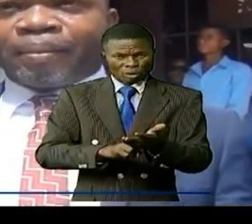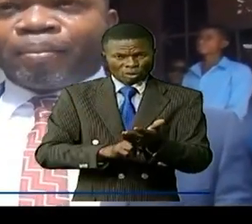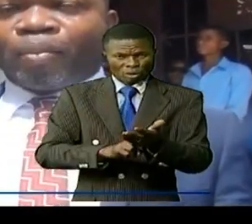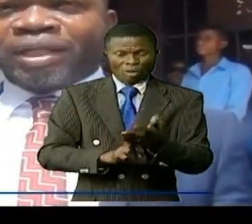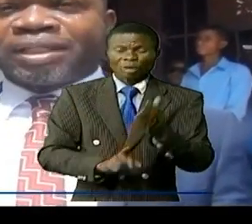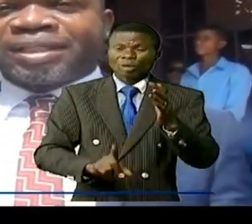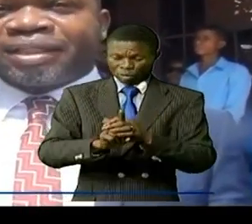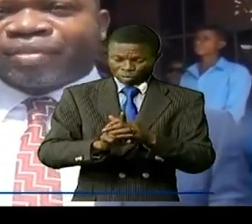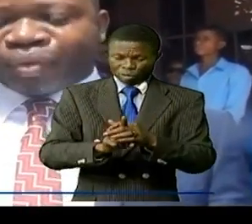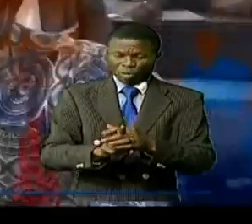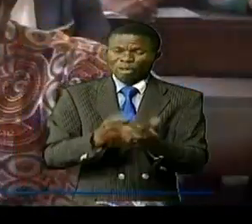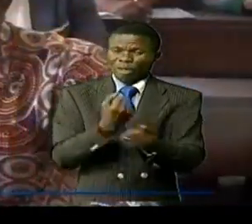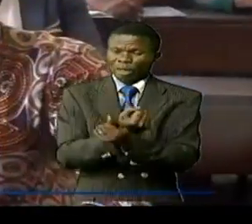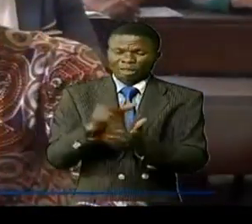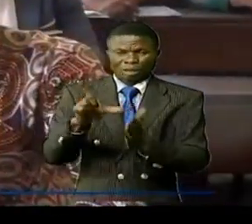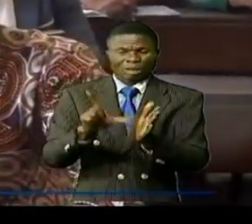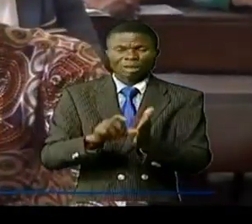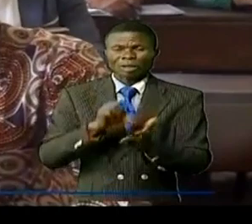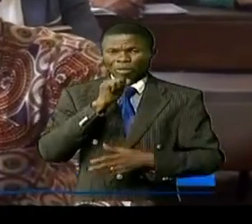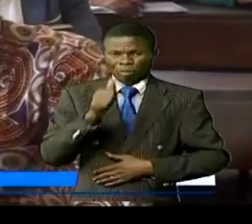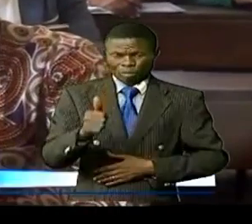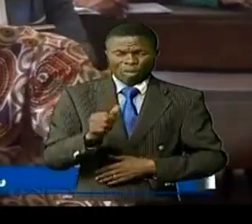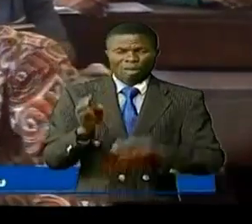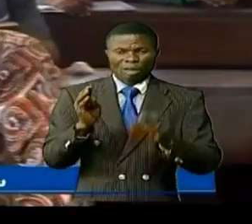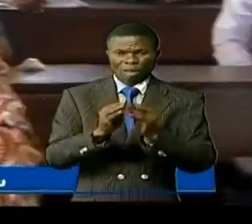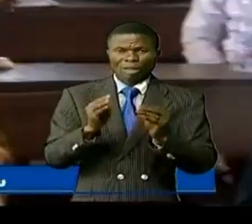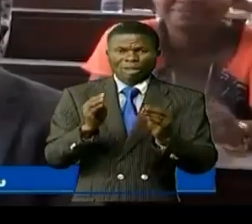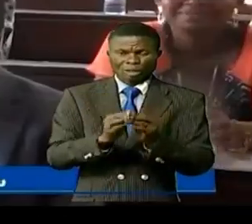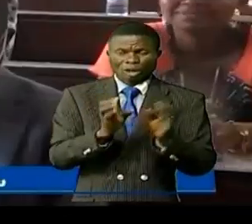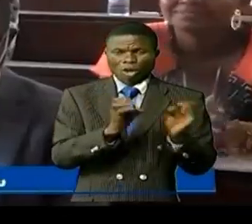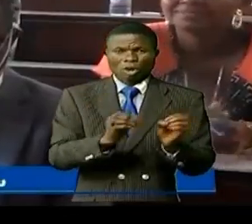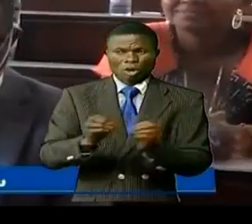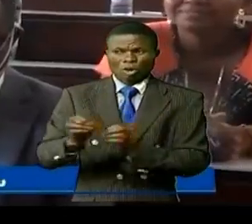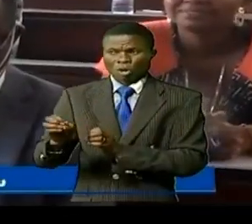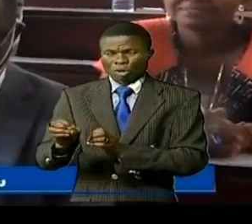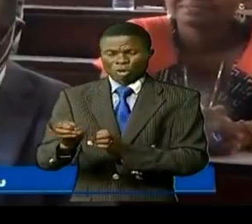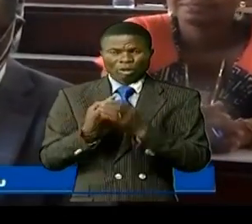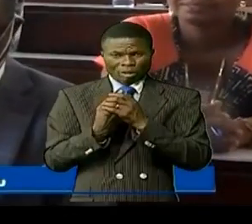révélerait moins satisfaisant. Une réunion sera tenue dans les